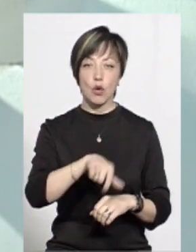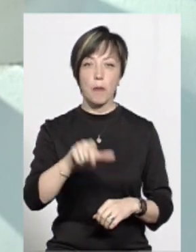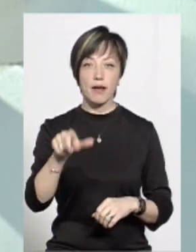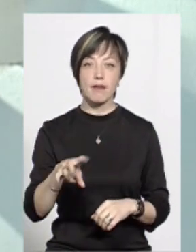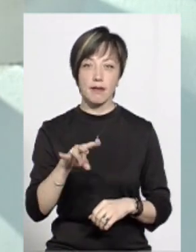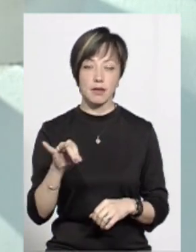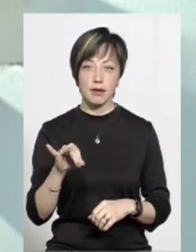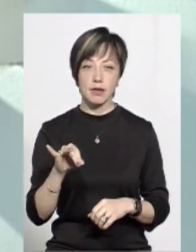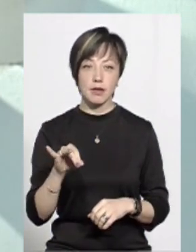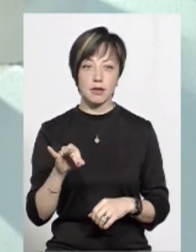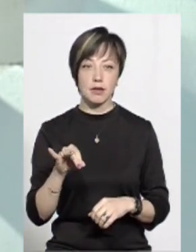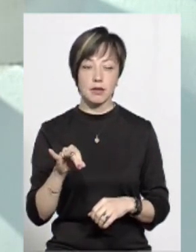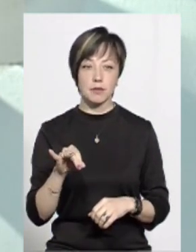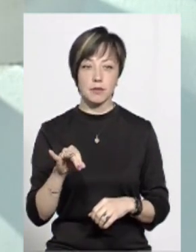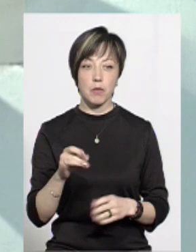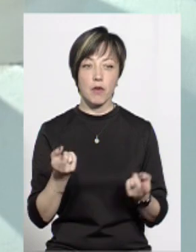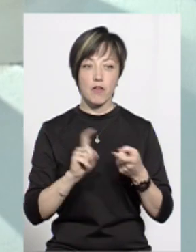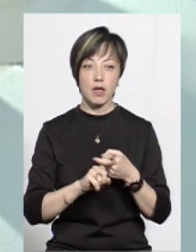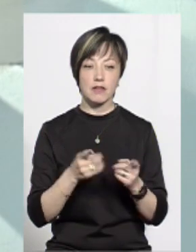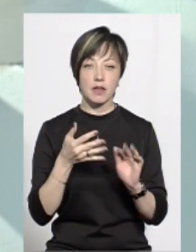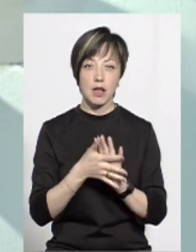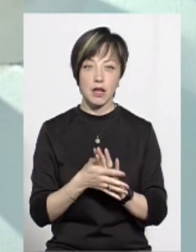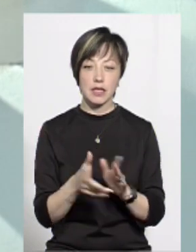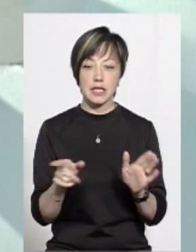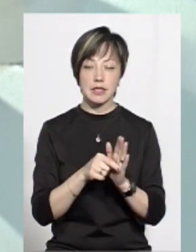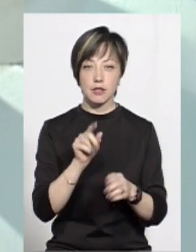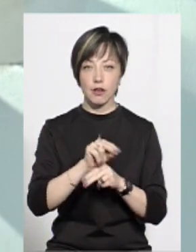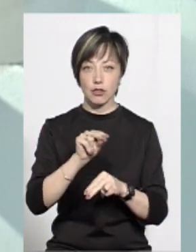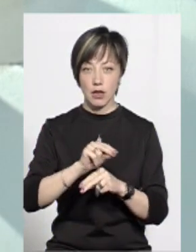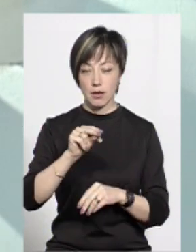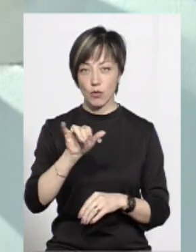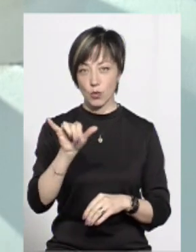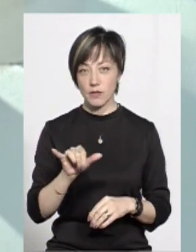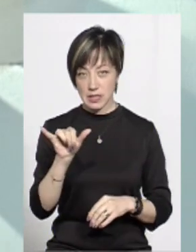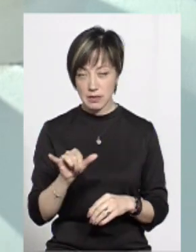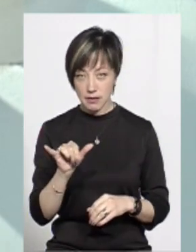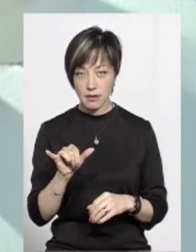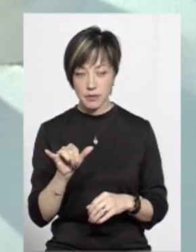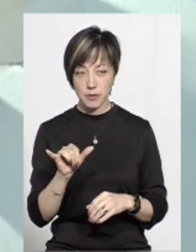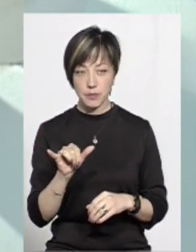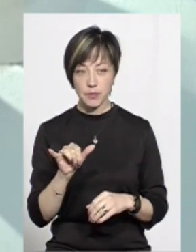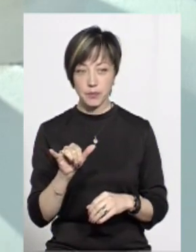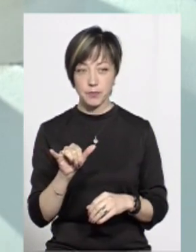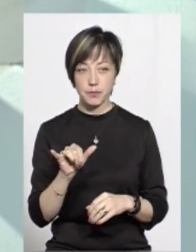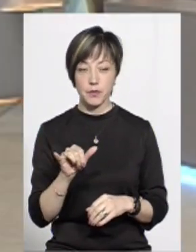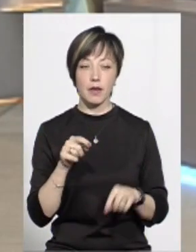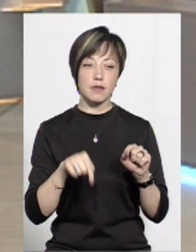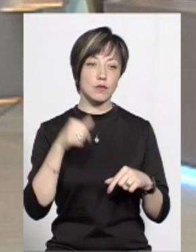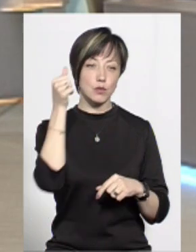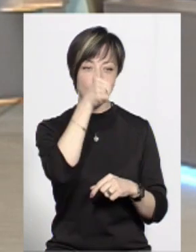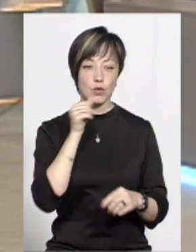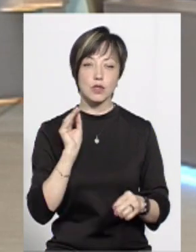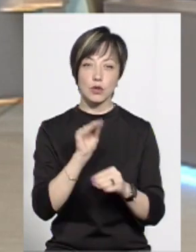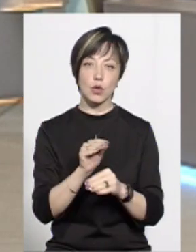громадяни, фізичні особи, пов'язані витрати із навчанням у вищих навчальних закладах, то в цьому